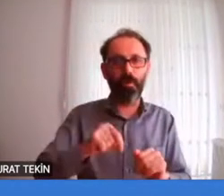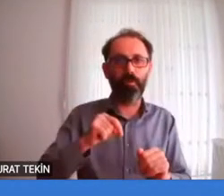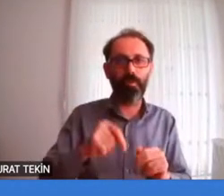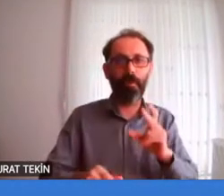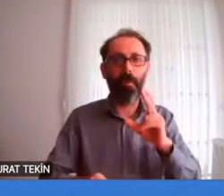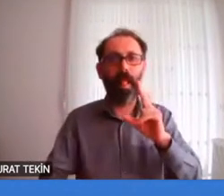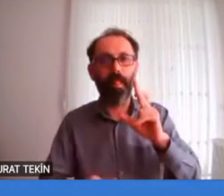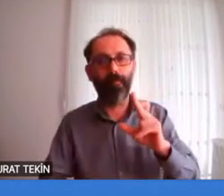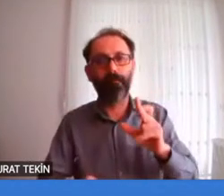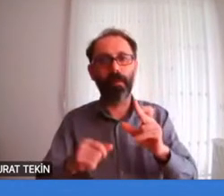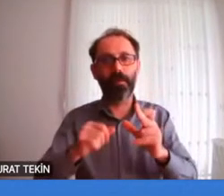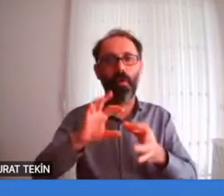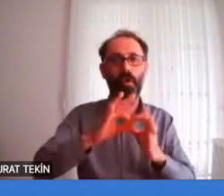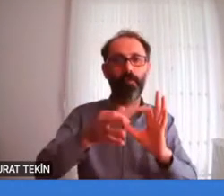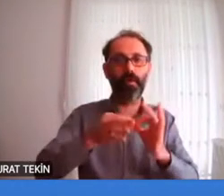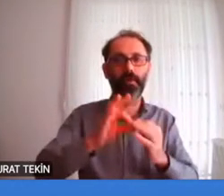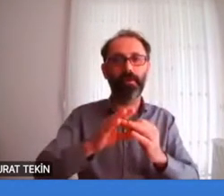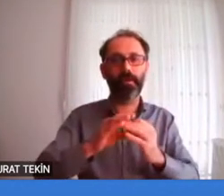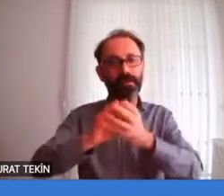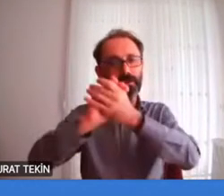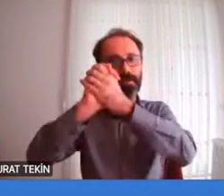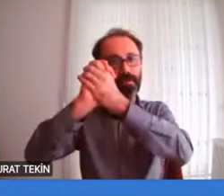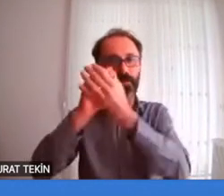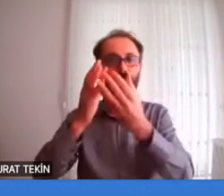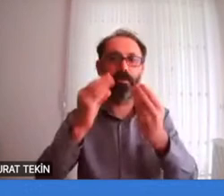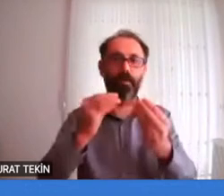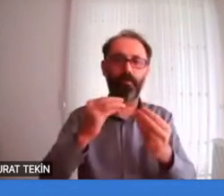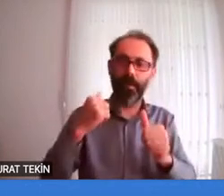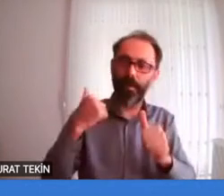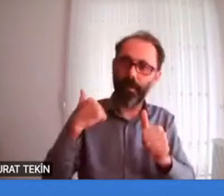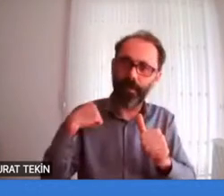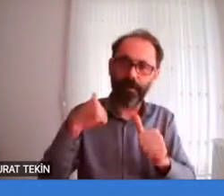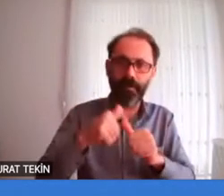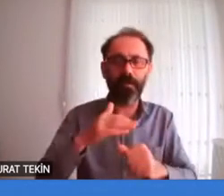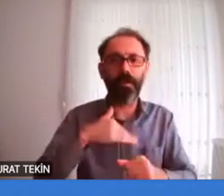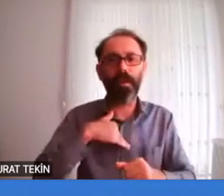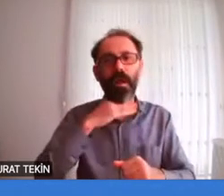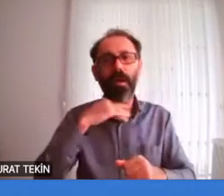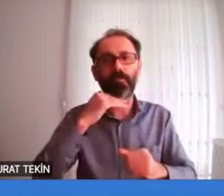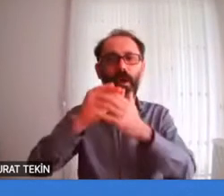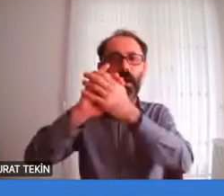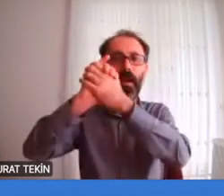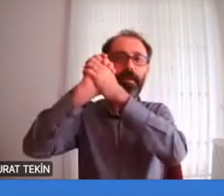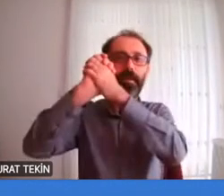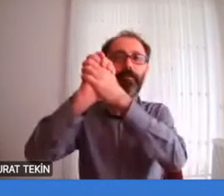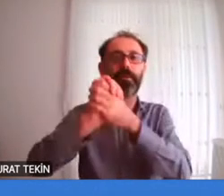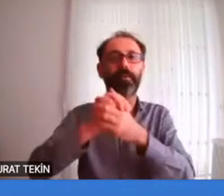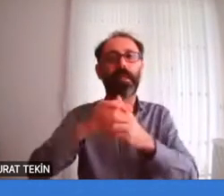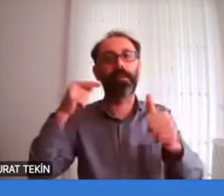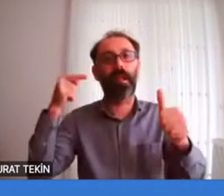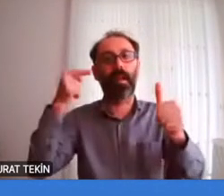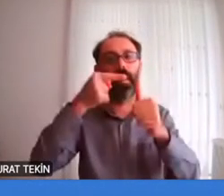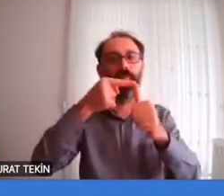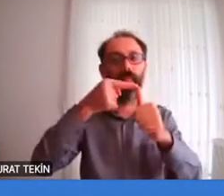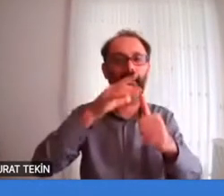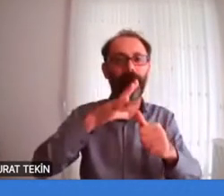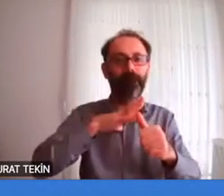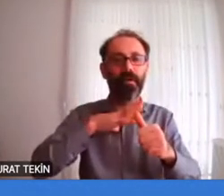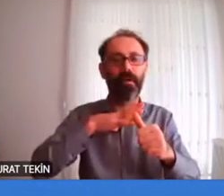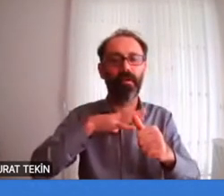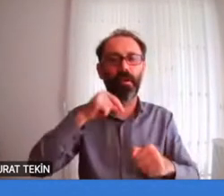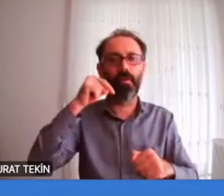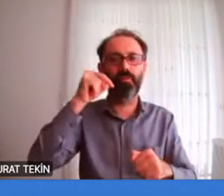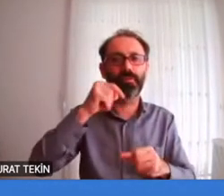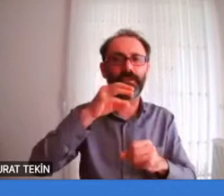olduk. Şimdi yeni bir sürece girdik. Avrupa Şampiyonası'nda hedefimiz var tabii ki yine şampiyonluk. Onun için